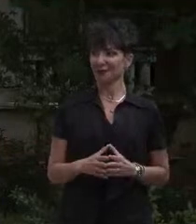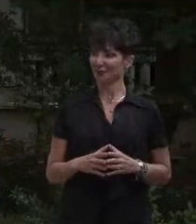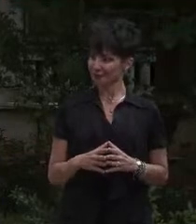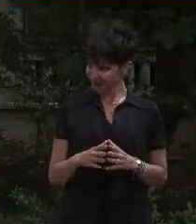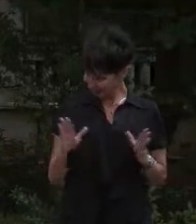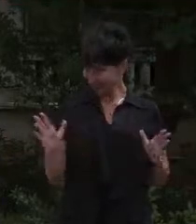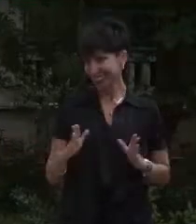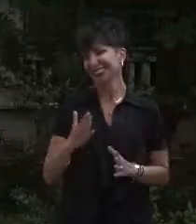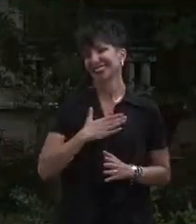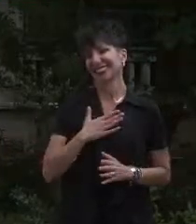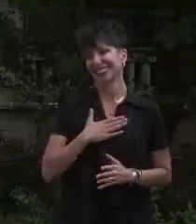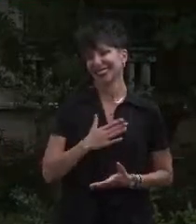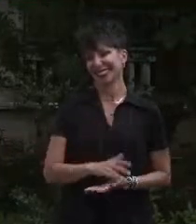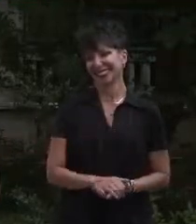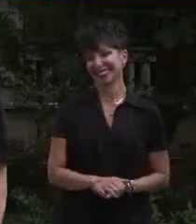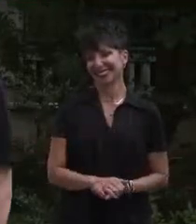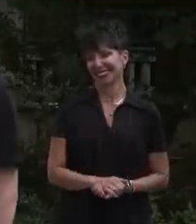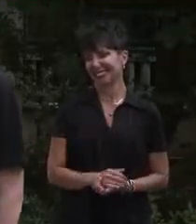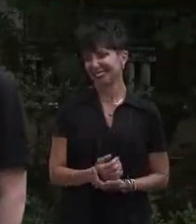Αυτό. Ευχαριστώ.